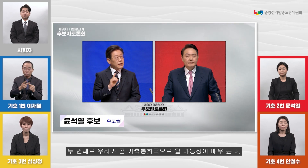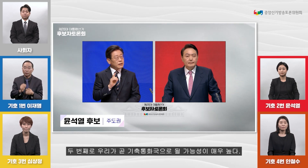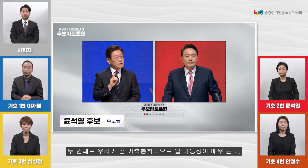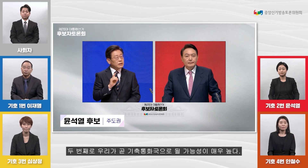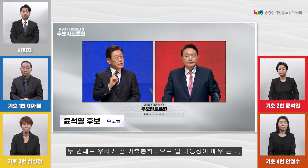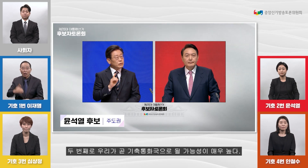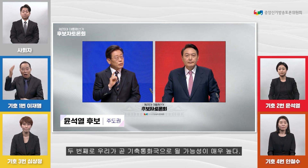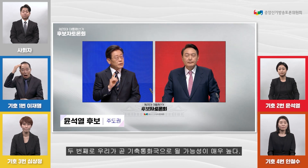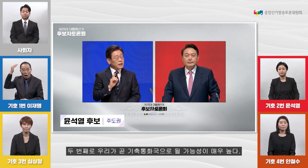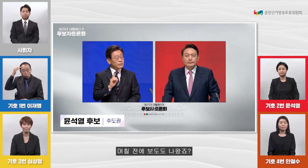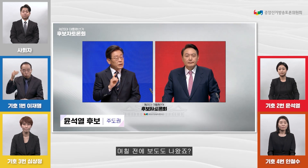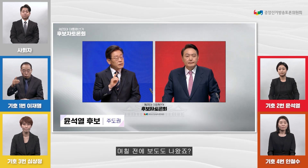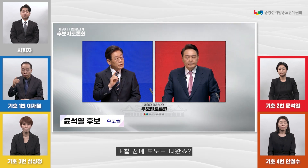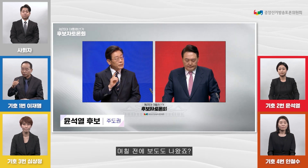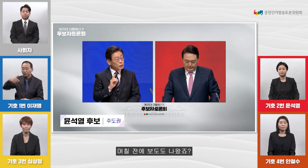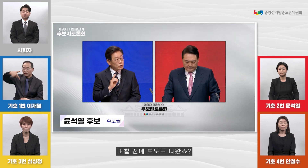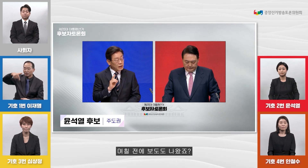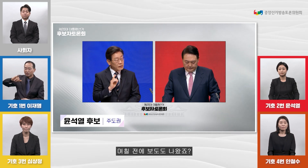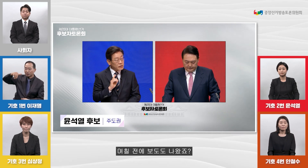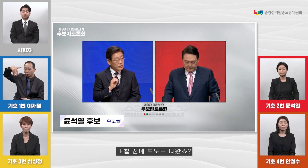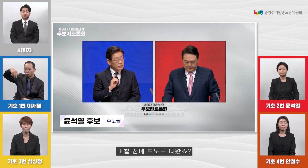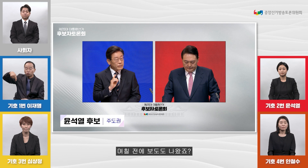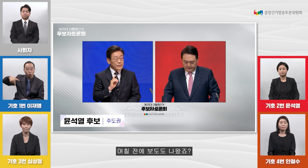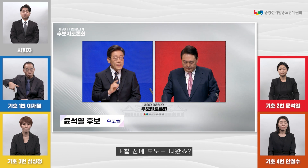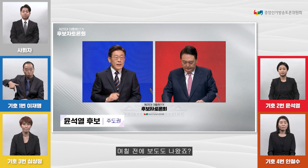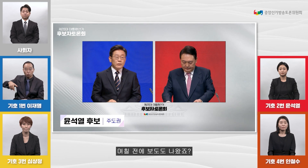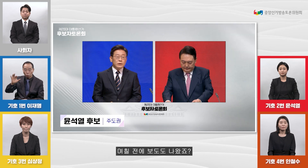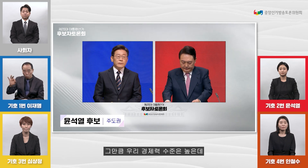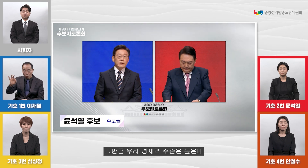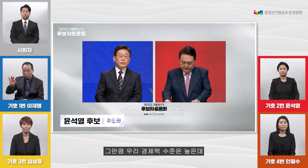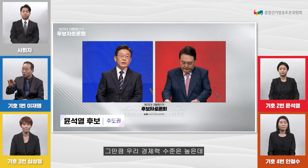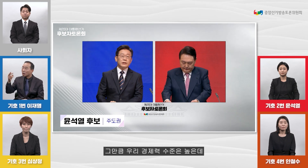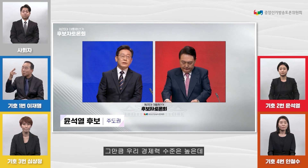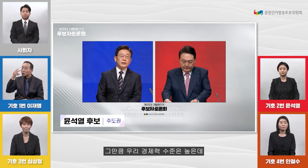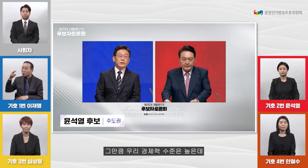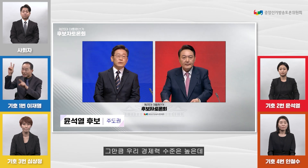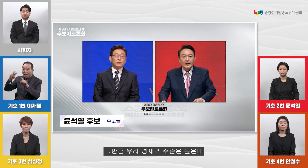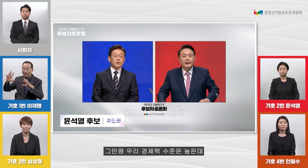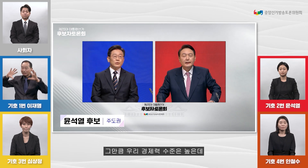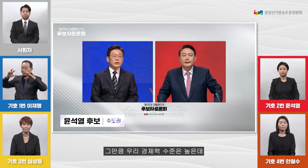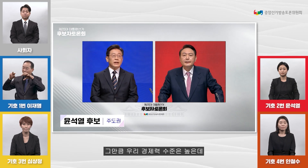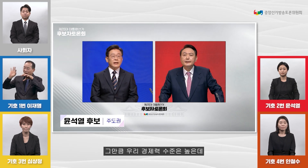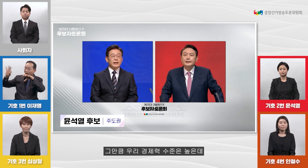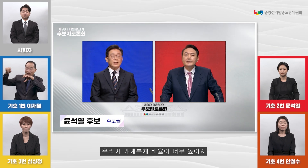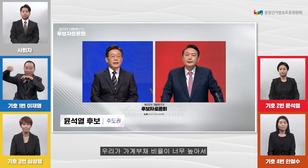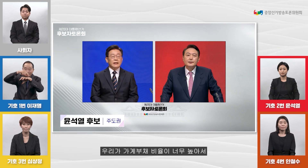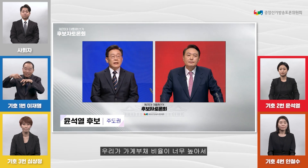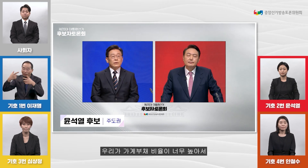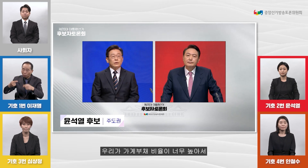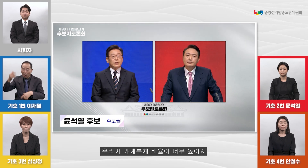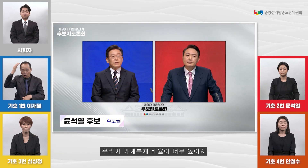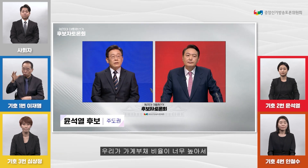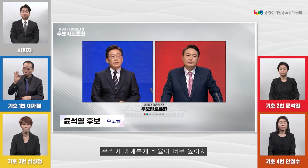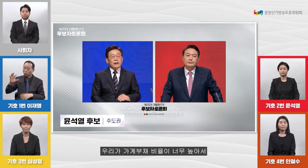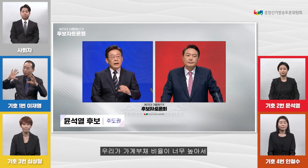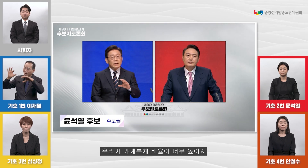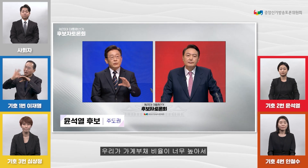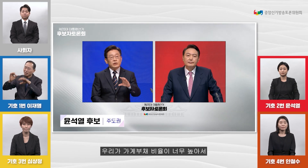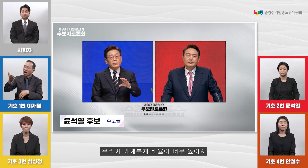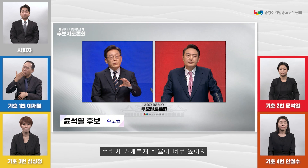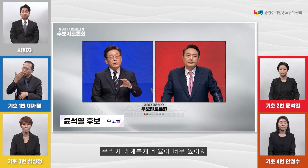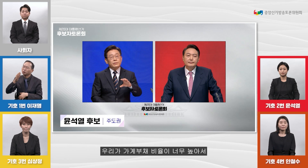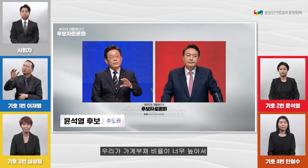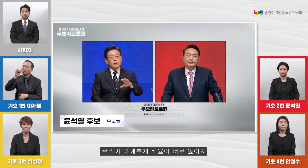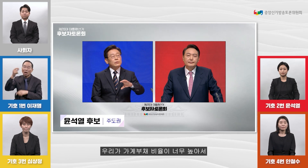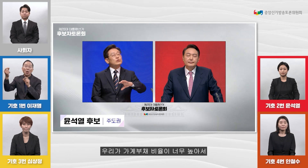기축통화국으로 될 가능성이 매우 높다. 며칠 전에 보도도 나왔지요. 그만큼 우리 경제력 수준은 높은데 우리가